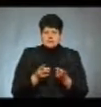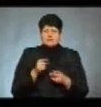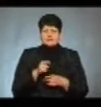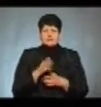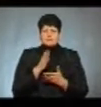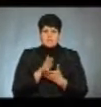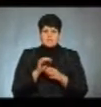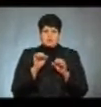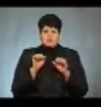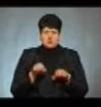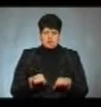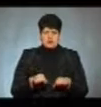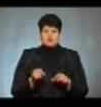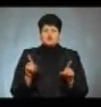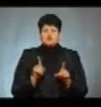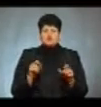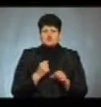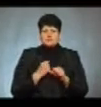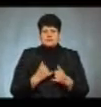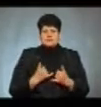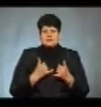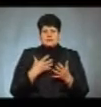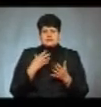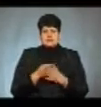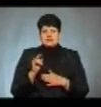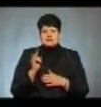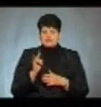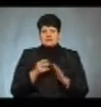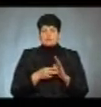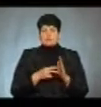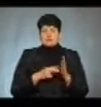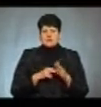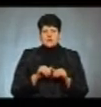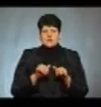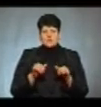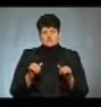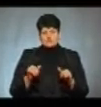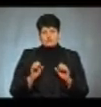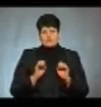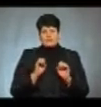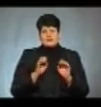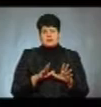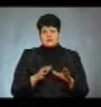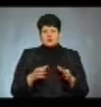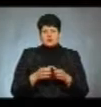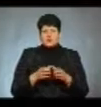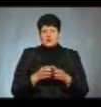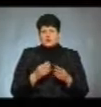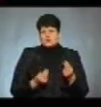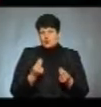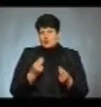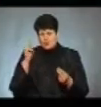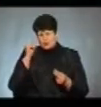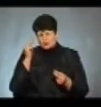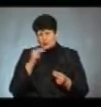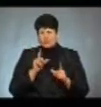матимеш можливість щось зробити для своєї дитини у плані розвитку, віддати на якийсь гурток, купити більше книжок,